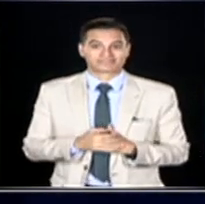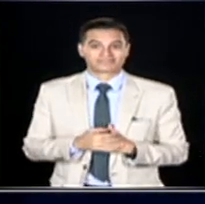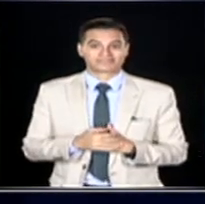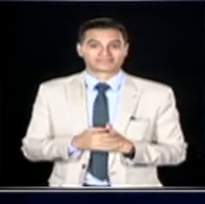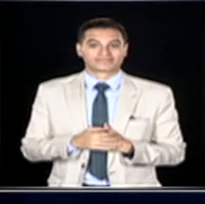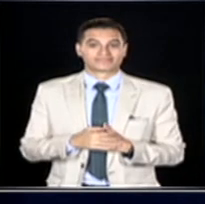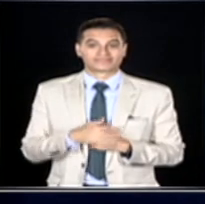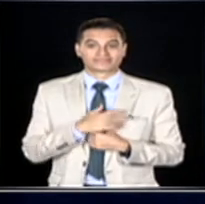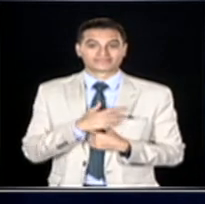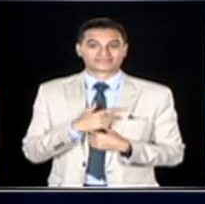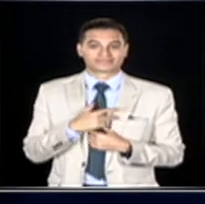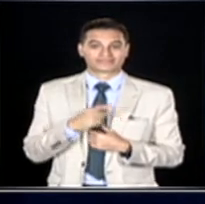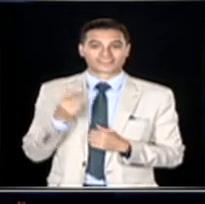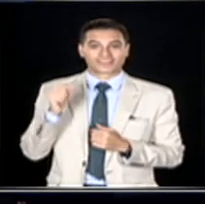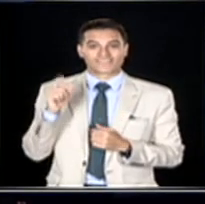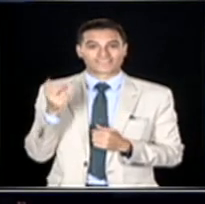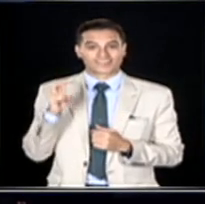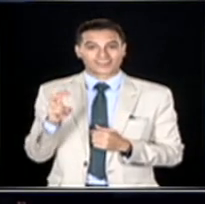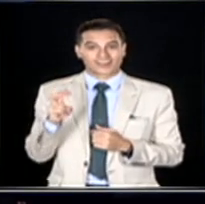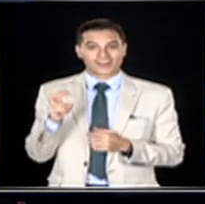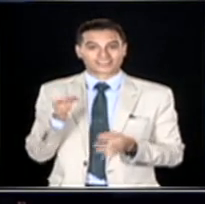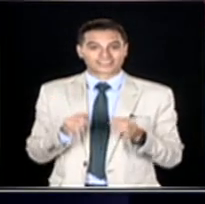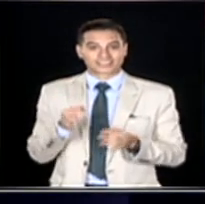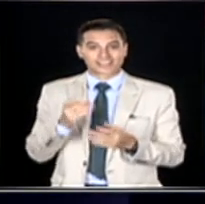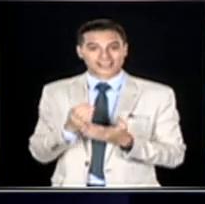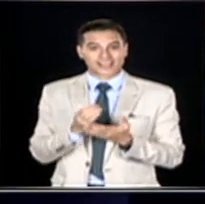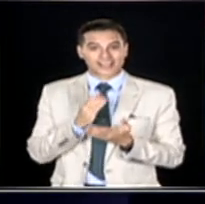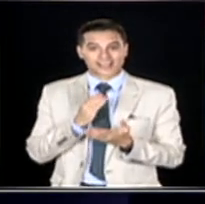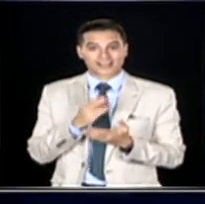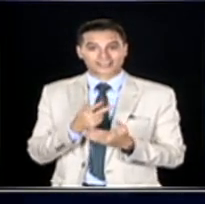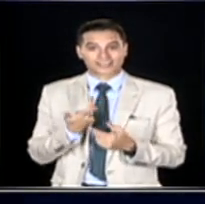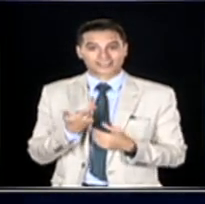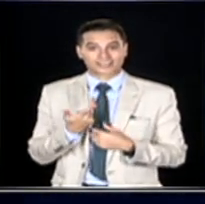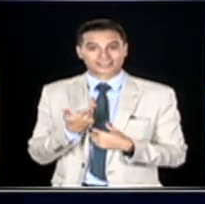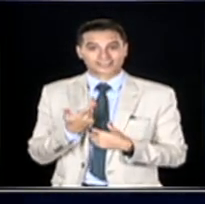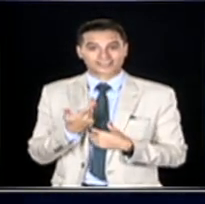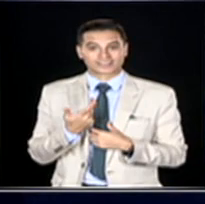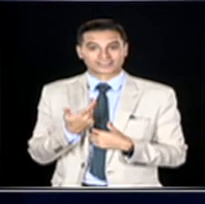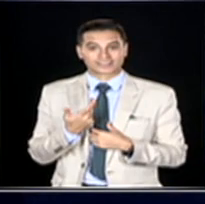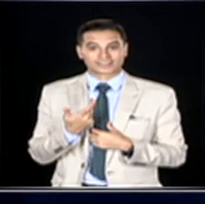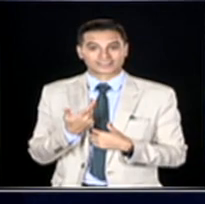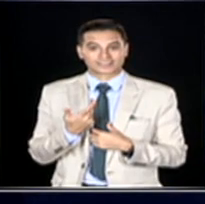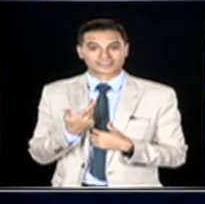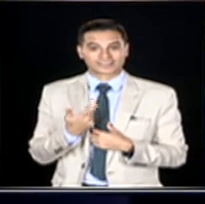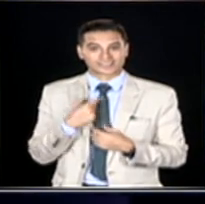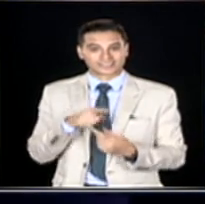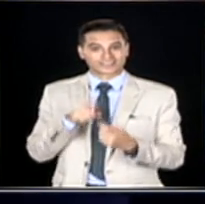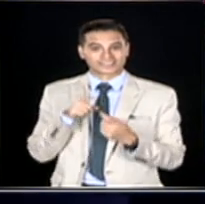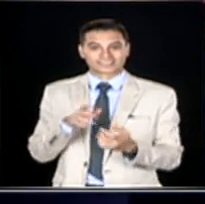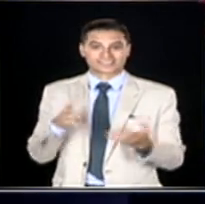طفرة اقتصادية غير عادية. وإجابتك إيه بقى؟ رواندا إن شاء الله. إن شاء الله. حفاصل معاك ازاي؟